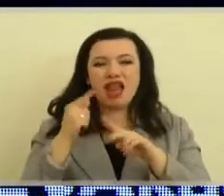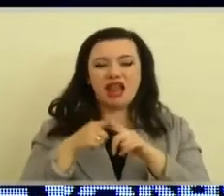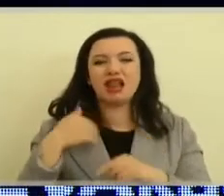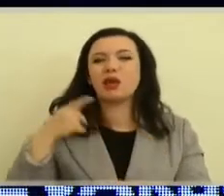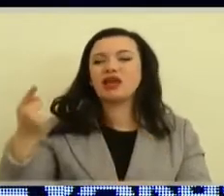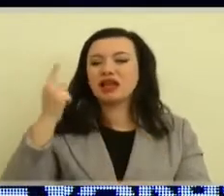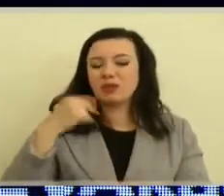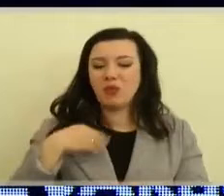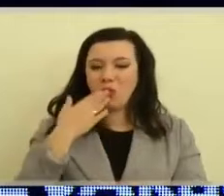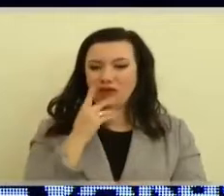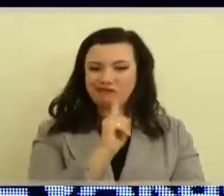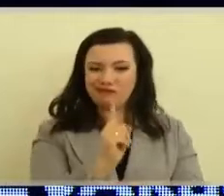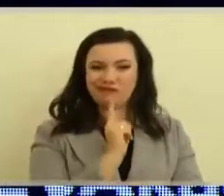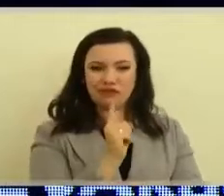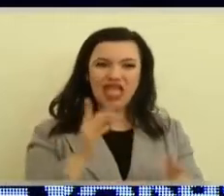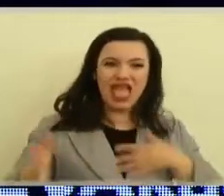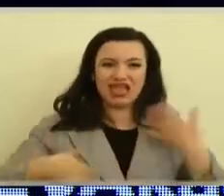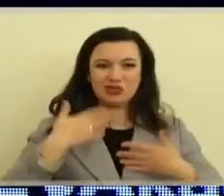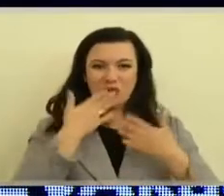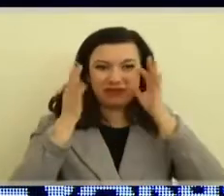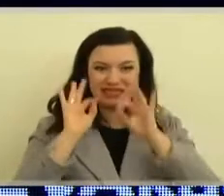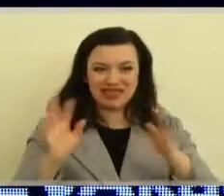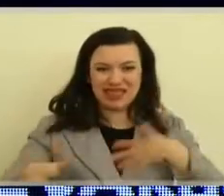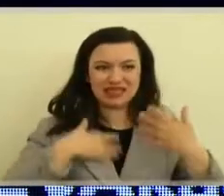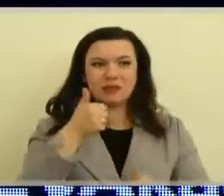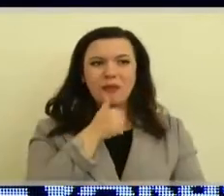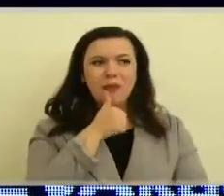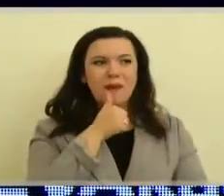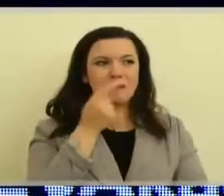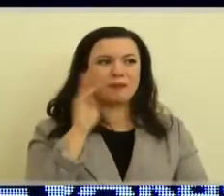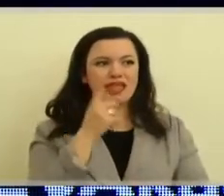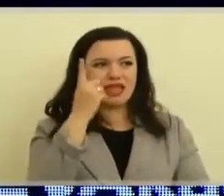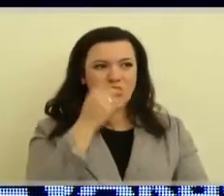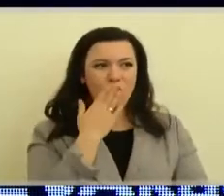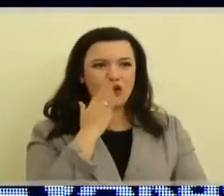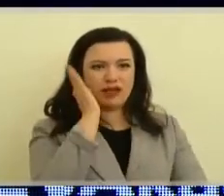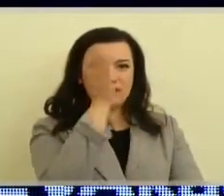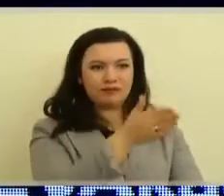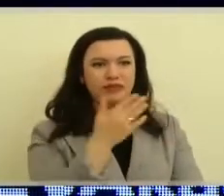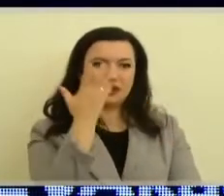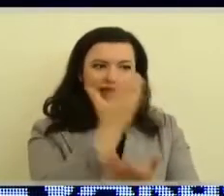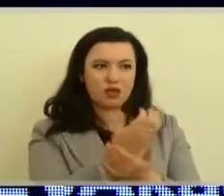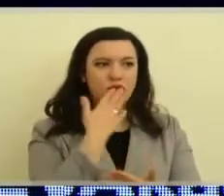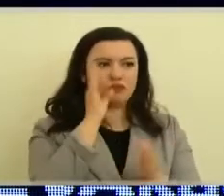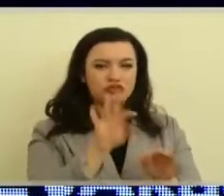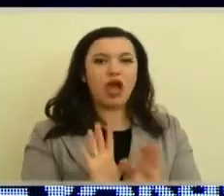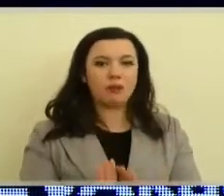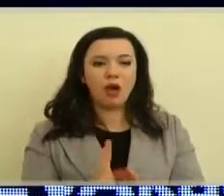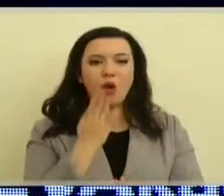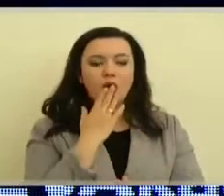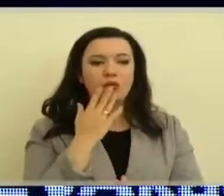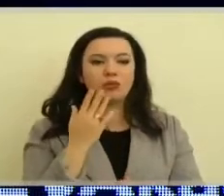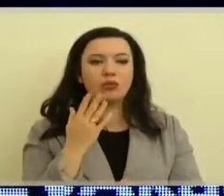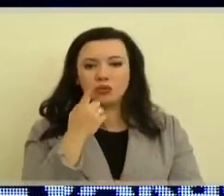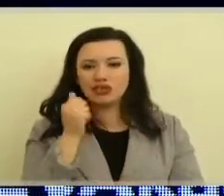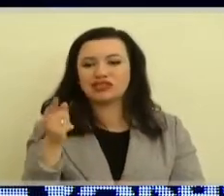Bizi annelerimiz okula gönderecek olmanın heyecanını yaşıyorlardı. Babam birkaç tane ilkokula gidiyor kaydımı yaptırmak için. Fakat okul